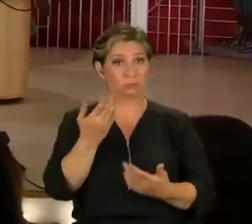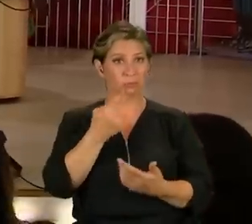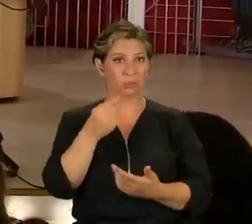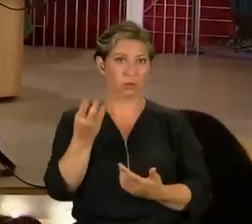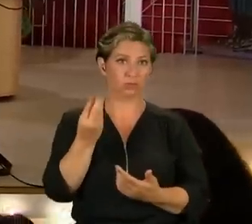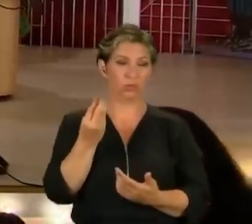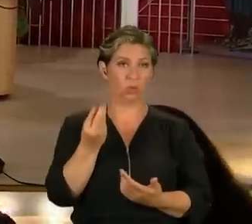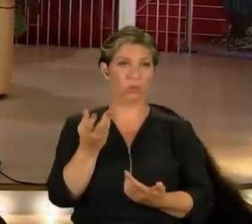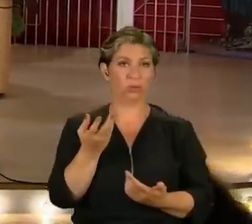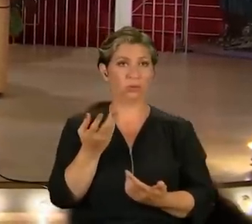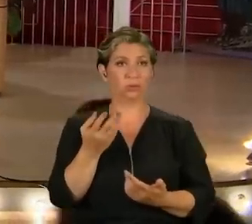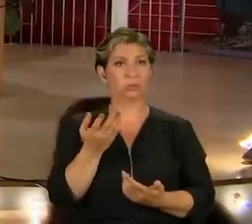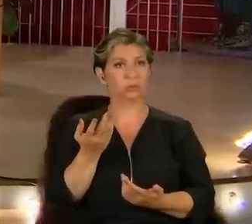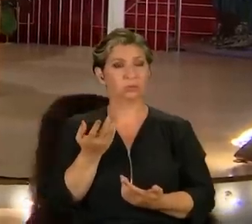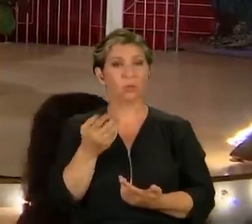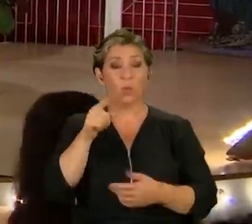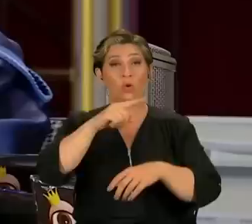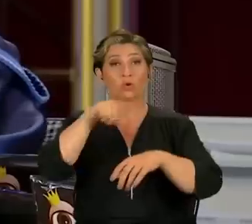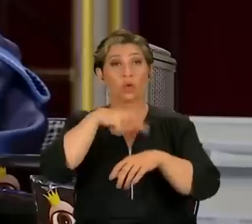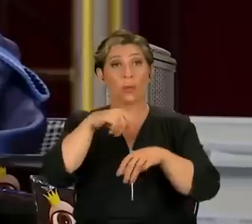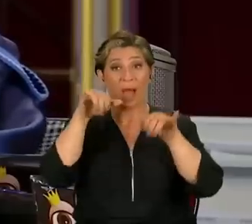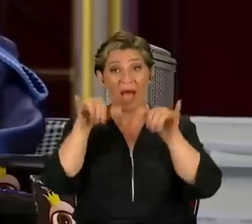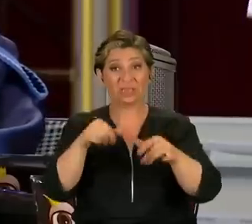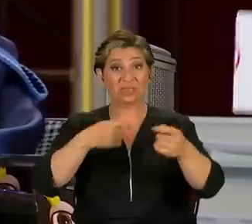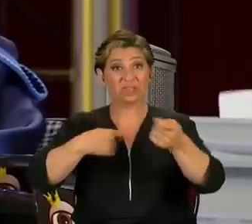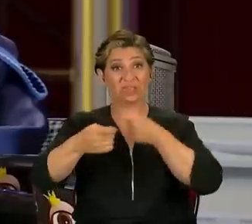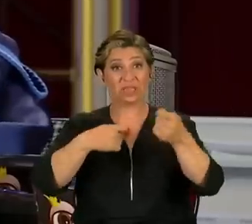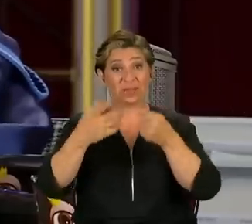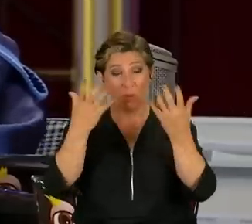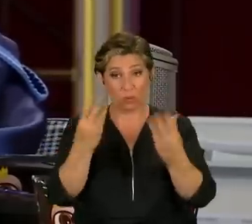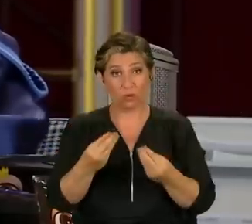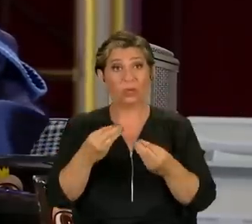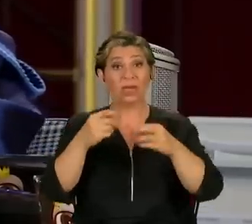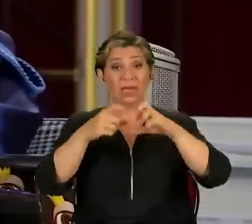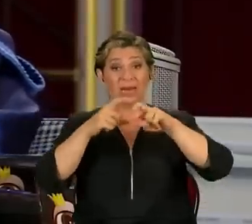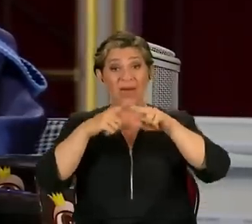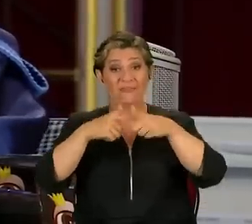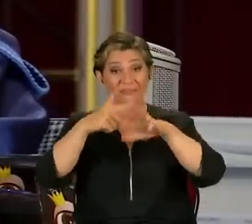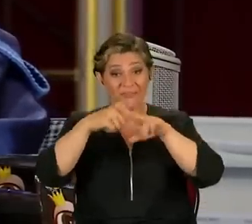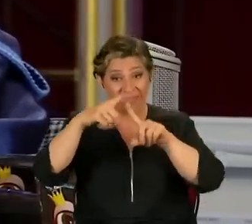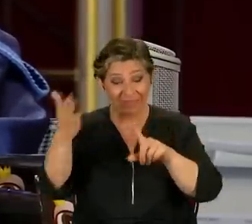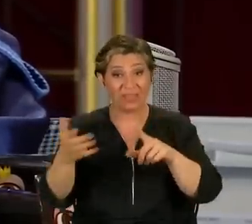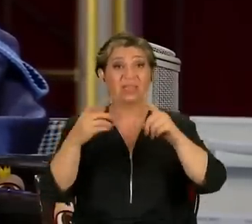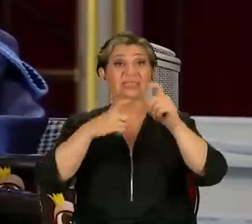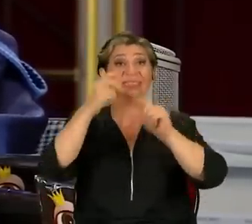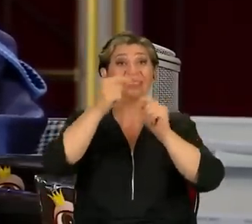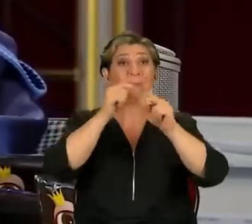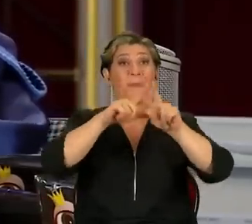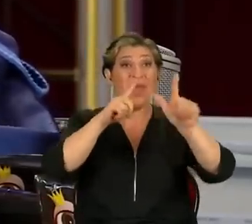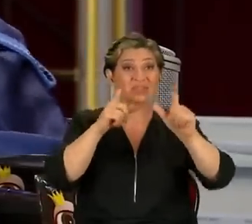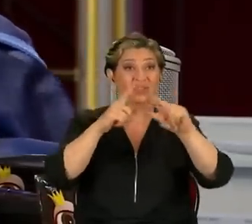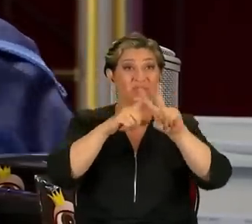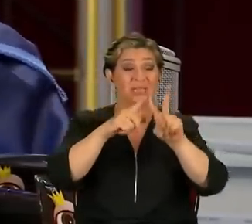şey. Korkunç dediğiniz o dönem aynı şirkette olduğum Ravit El Roman Sibelcan